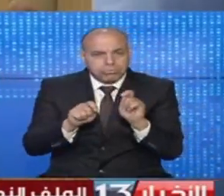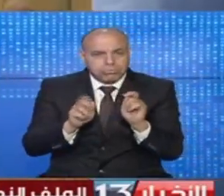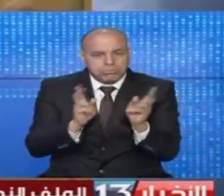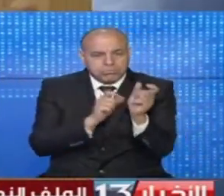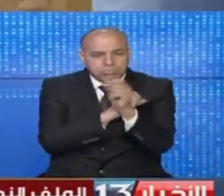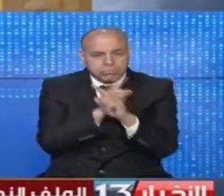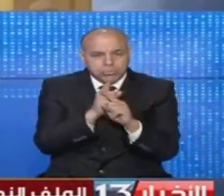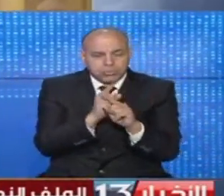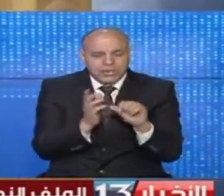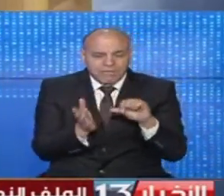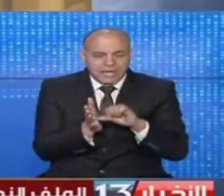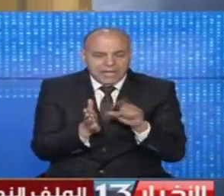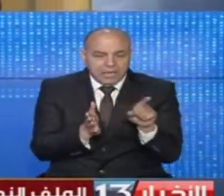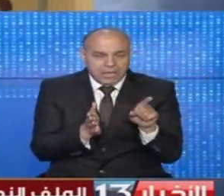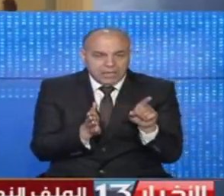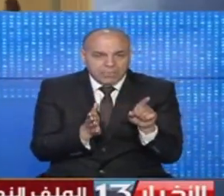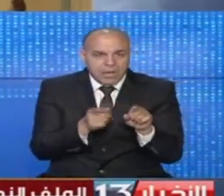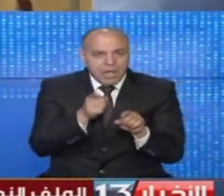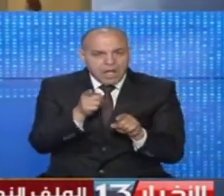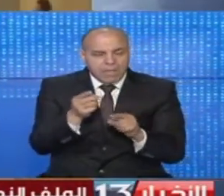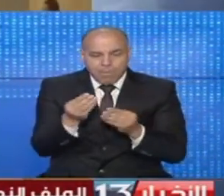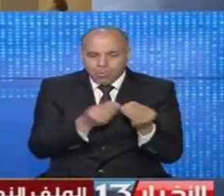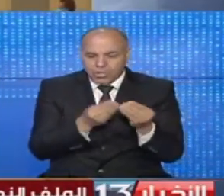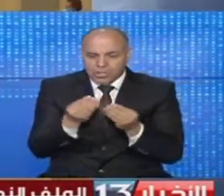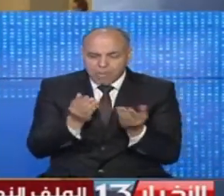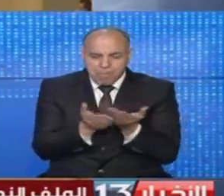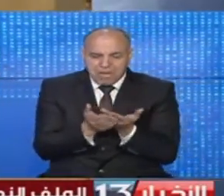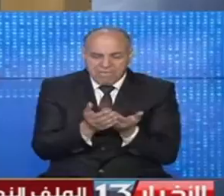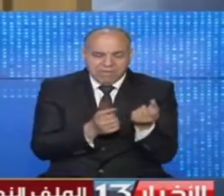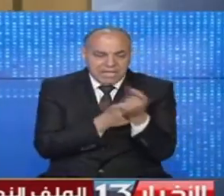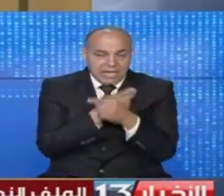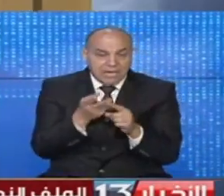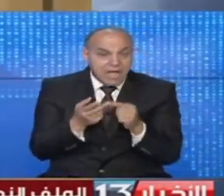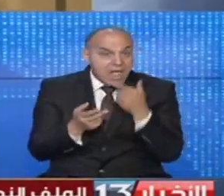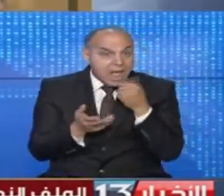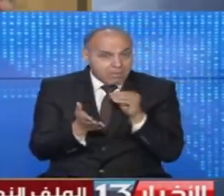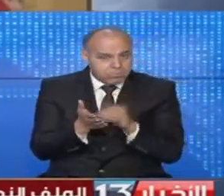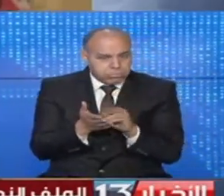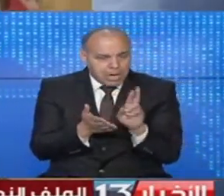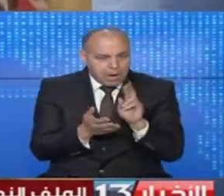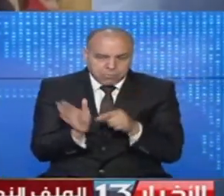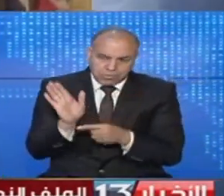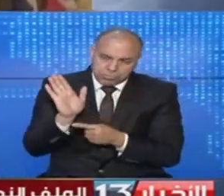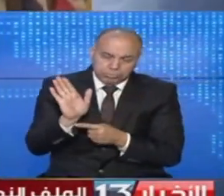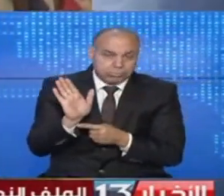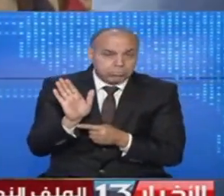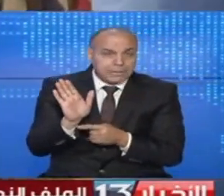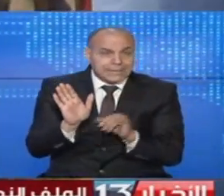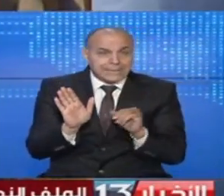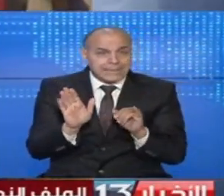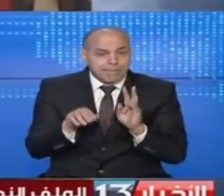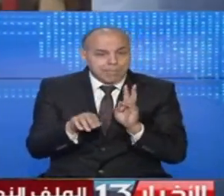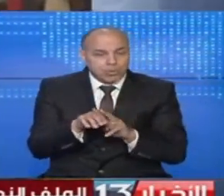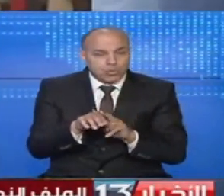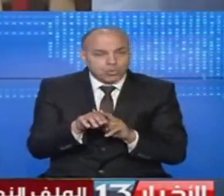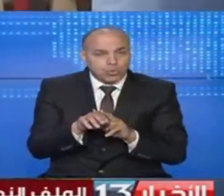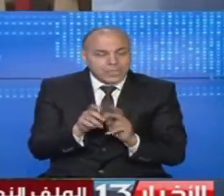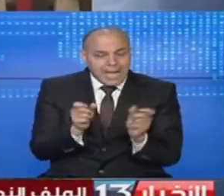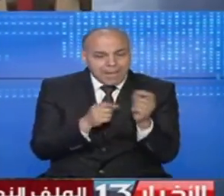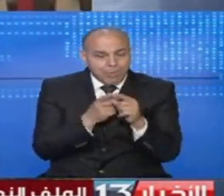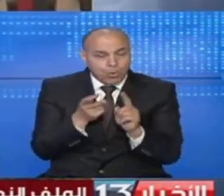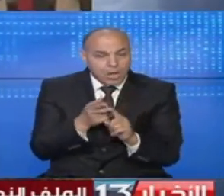الوكالة الدولية للطاقة الذرية لمناقشة ملف إيران بناء على تقريرين رفعهما أمين عام